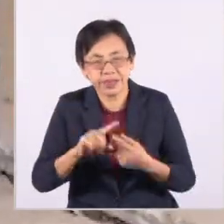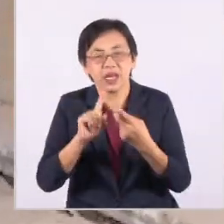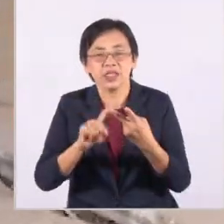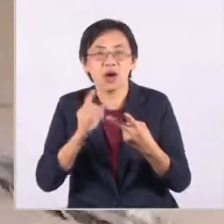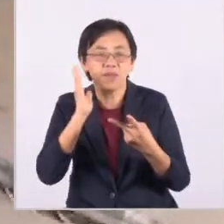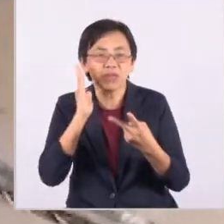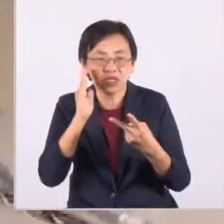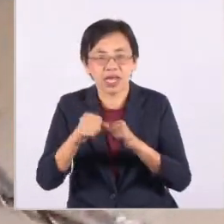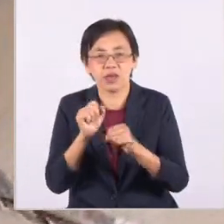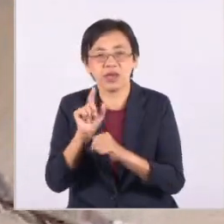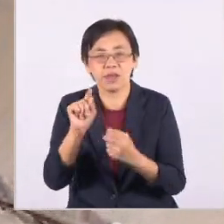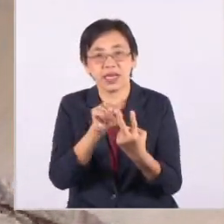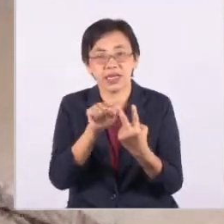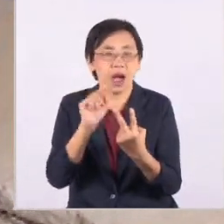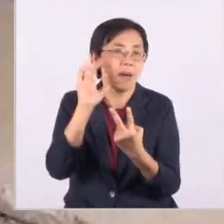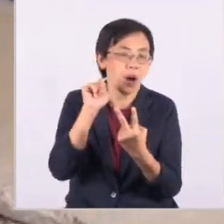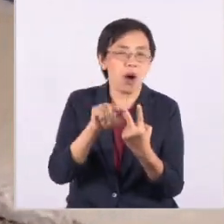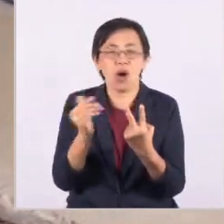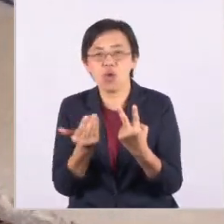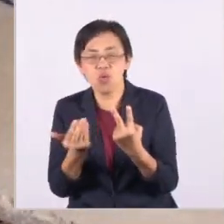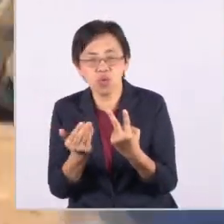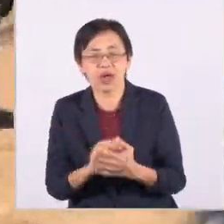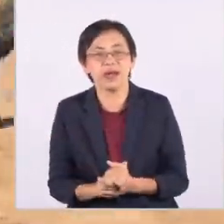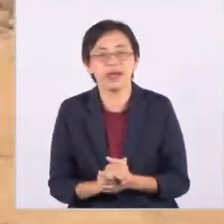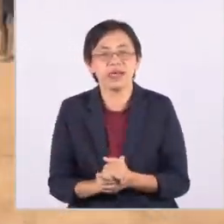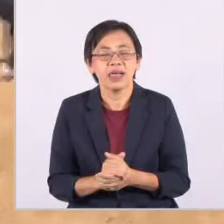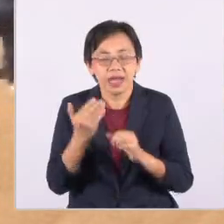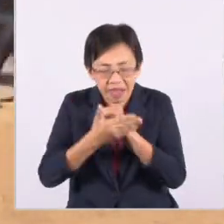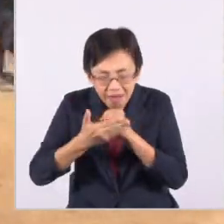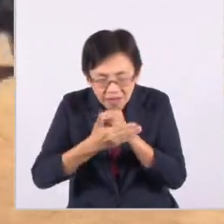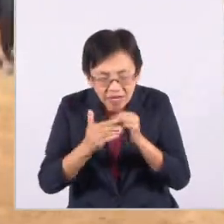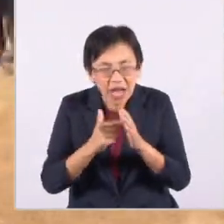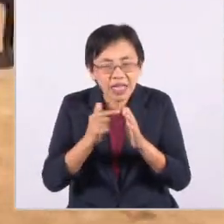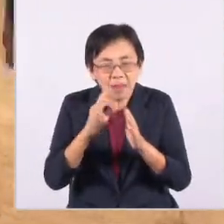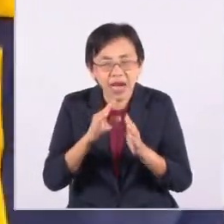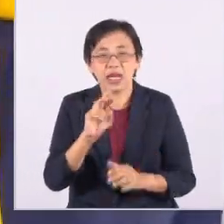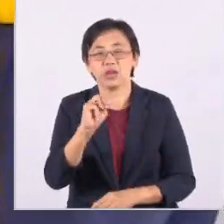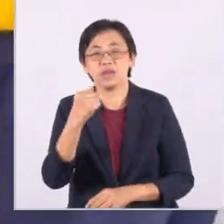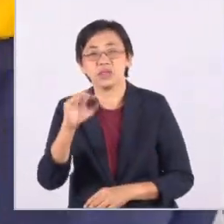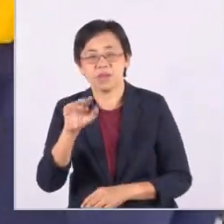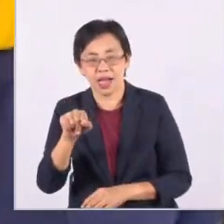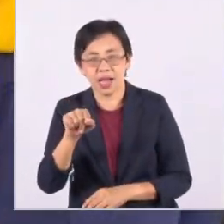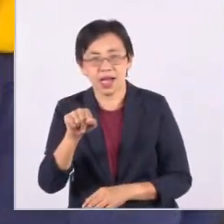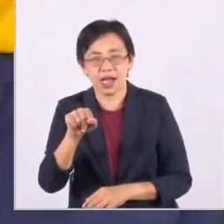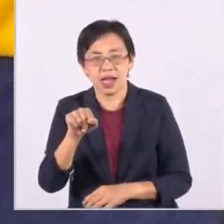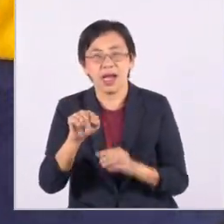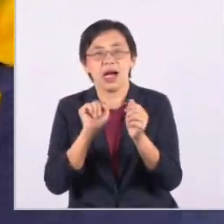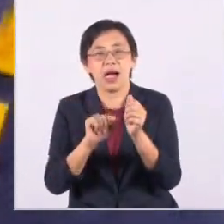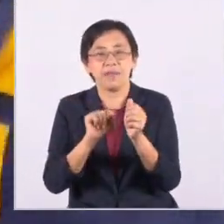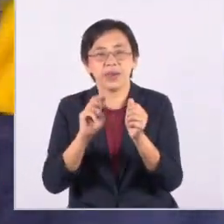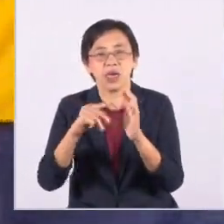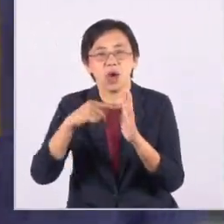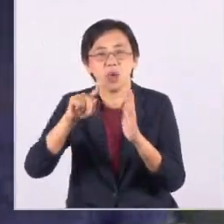บุญตาพรอายุ 21ปีพ่อลูกนะคะแสบยาอยู่ในบ้านพักที่หมู่ที่ 5ขออภัยหมู่ที่ 15ตำบลขามป้อมอำเภอ